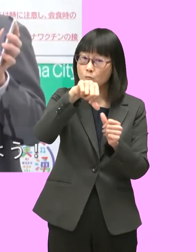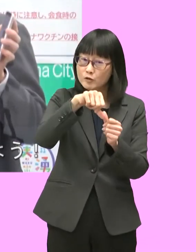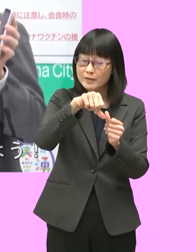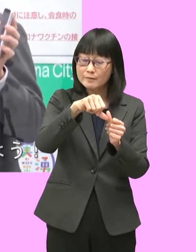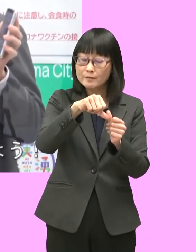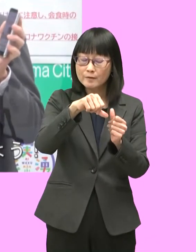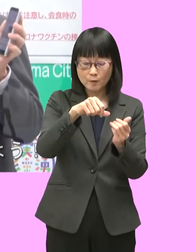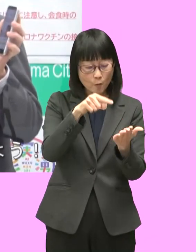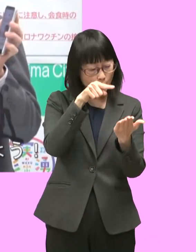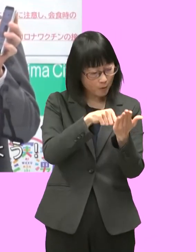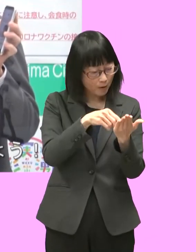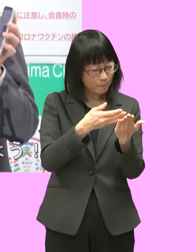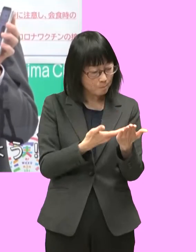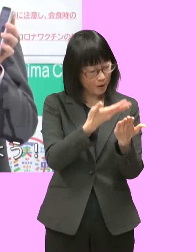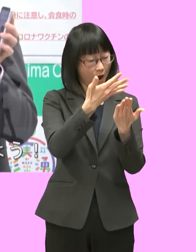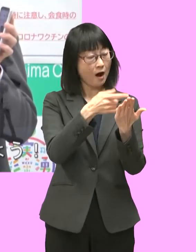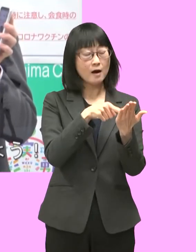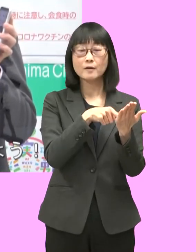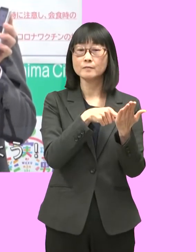申し上げた